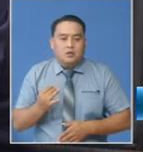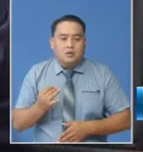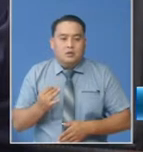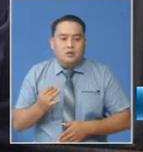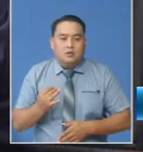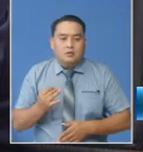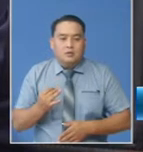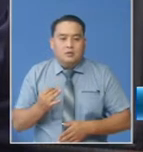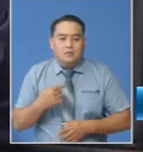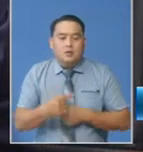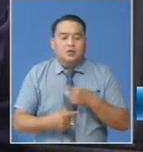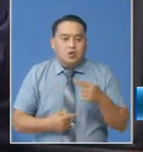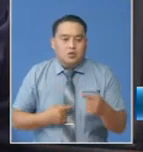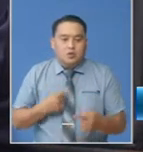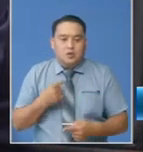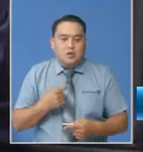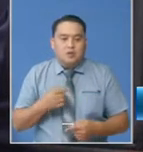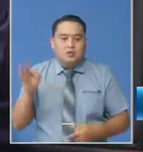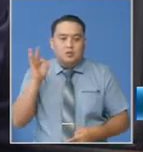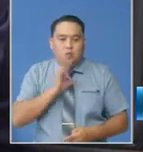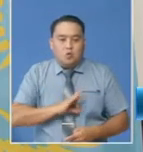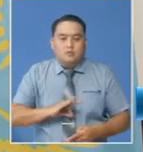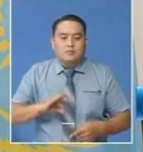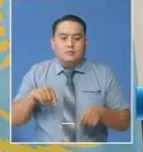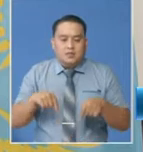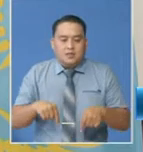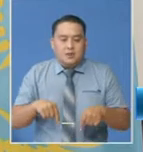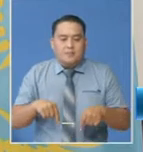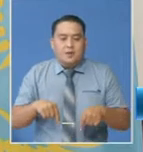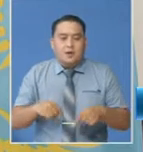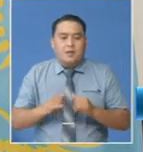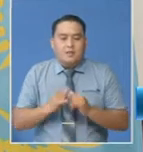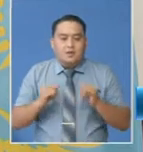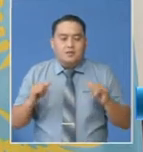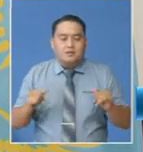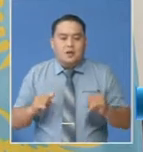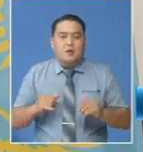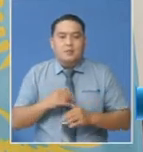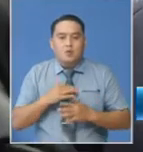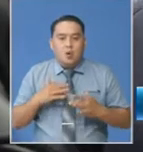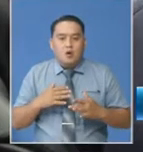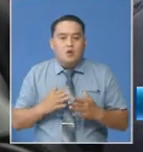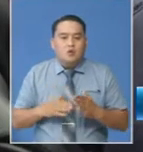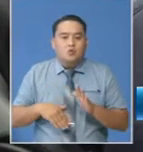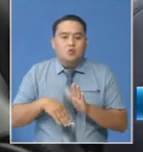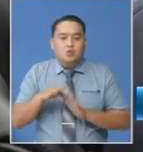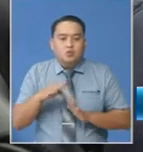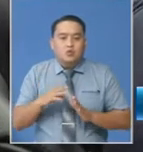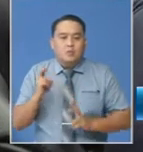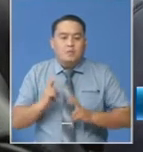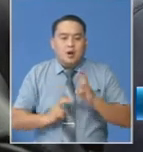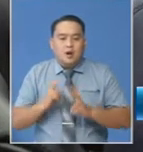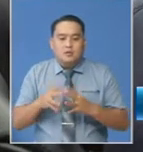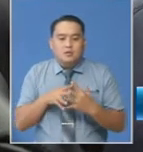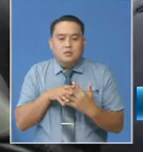потом в последующем все это применим здесь. И перспектив немало. Татарстан сегодня ведущий промышленный и